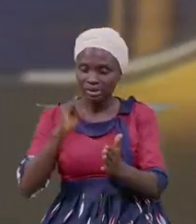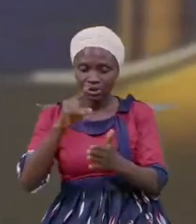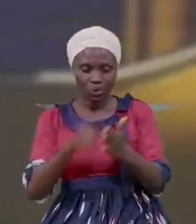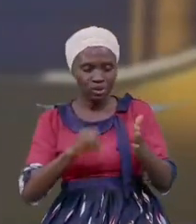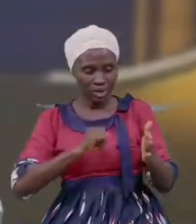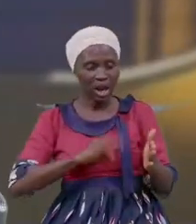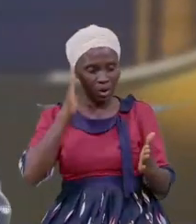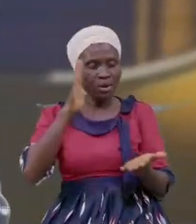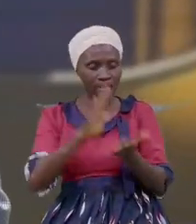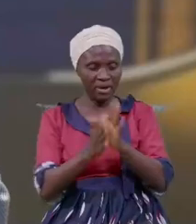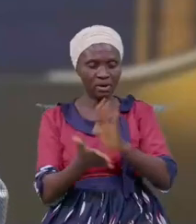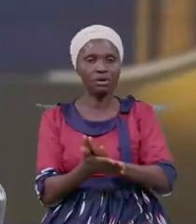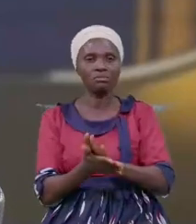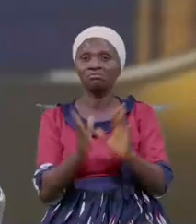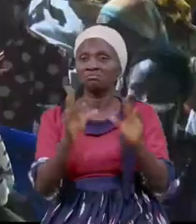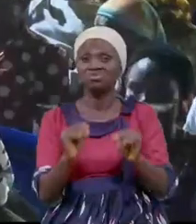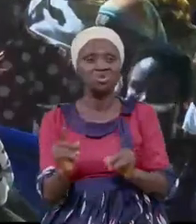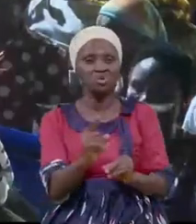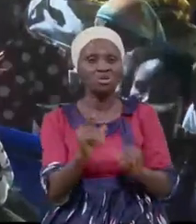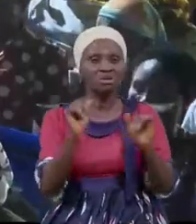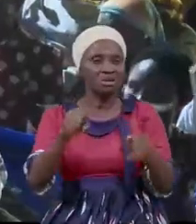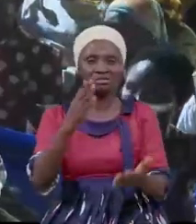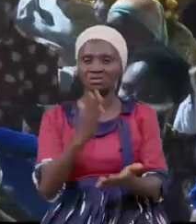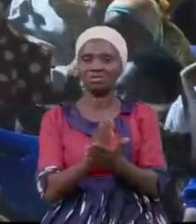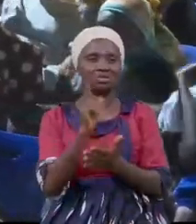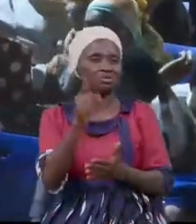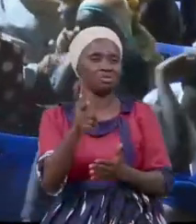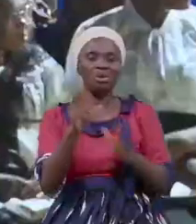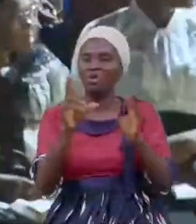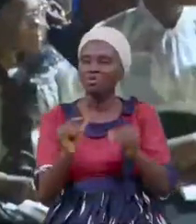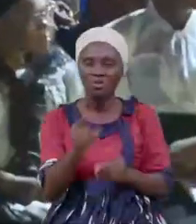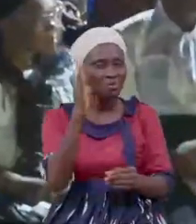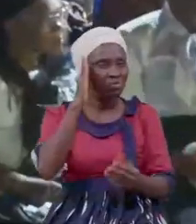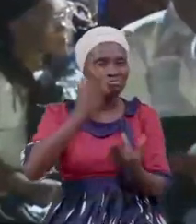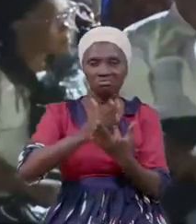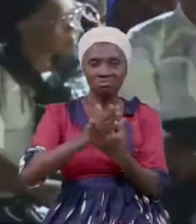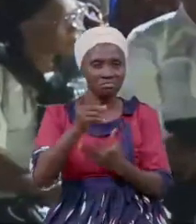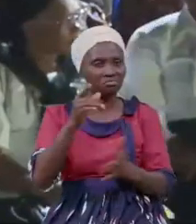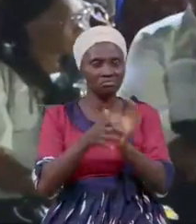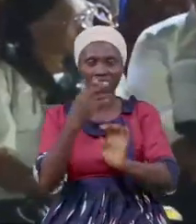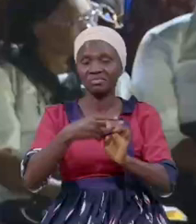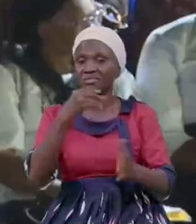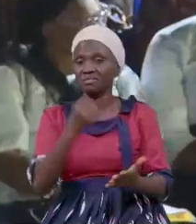serai personne ne va t'arrêter personne ne va t'empêcher